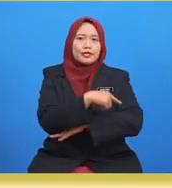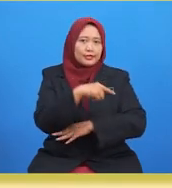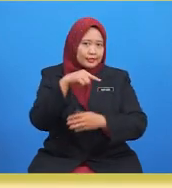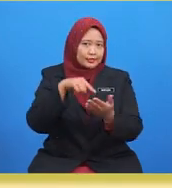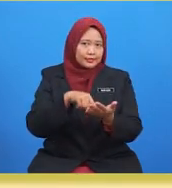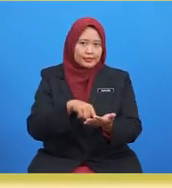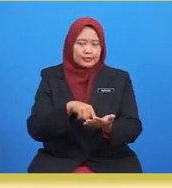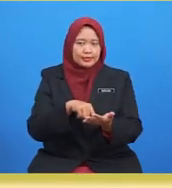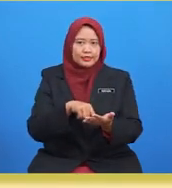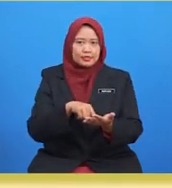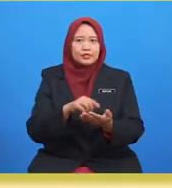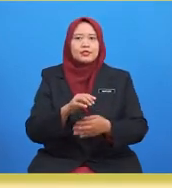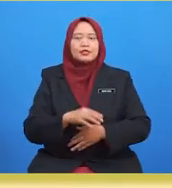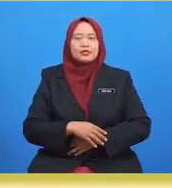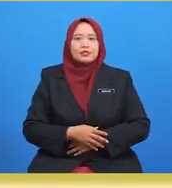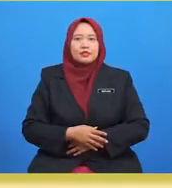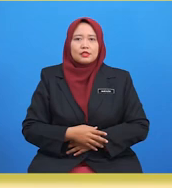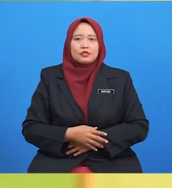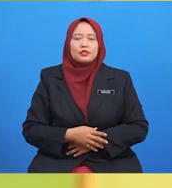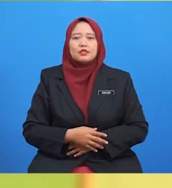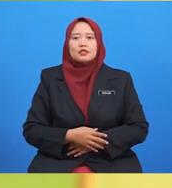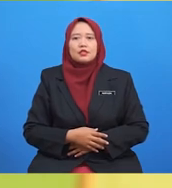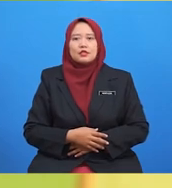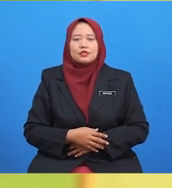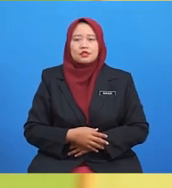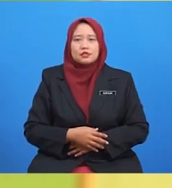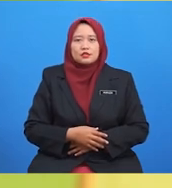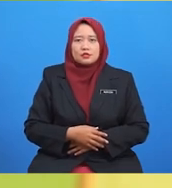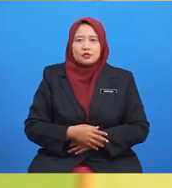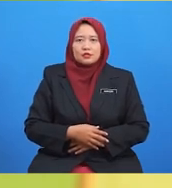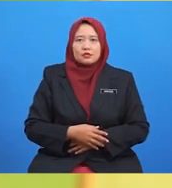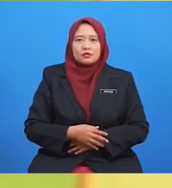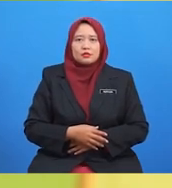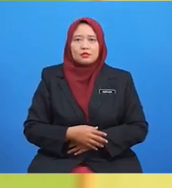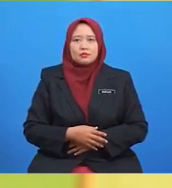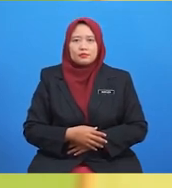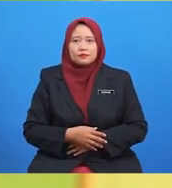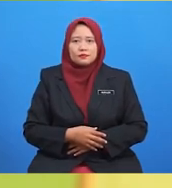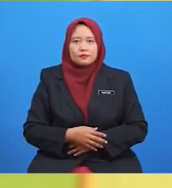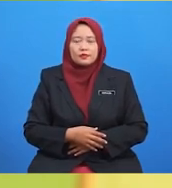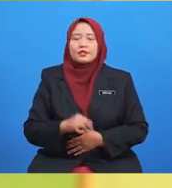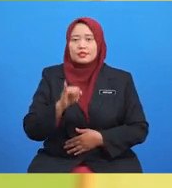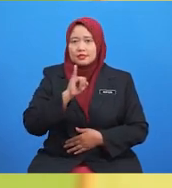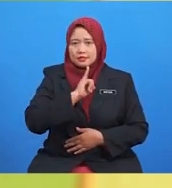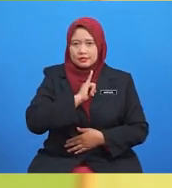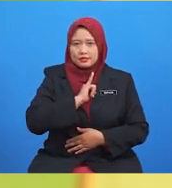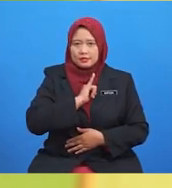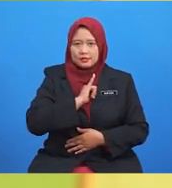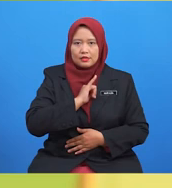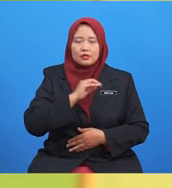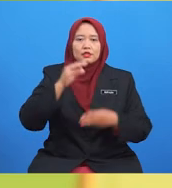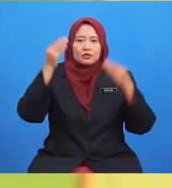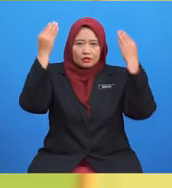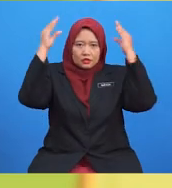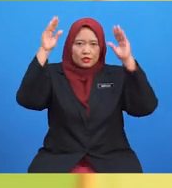izinkan saya memperkenalkan diri terlebih dahulu. Saya Cikgu Ezra Hamni bin Muhammad atau